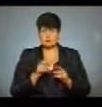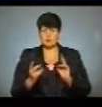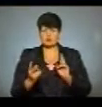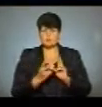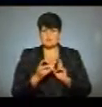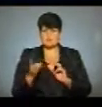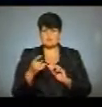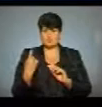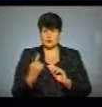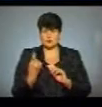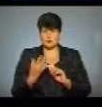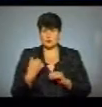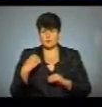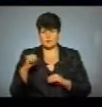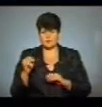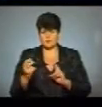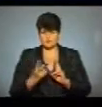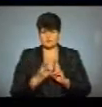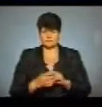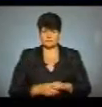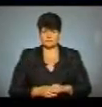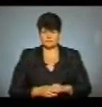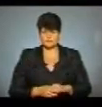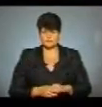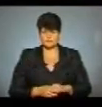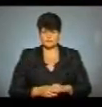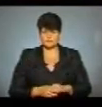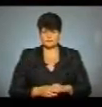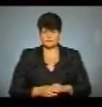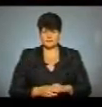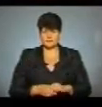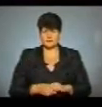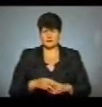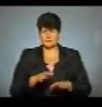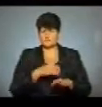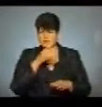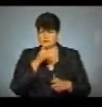з Рівненської області, якого переміг у сутичці. Тривалий час я в нього програвав.